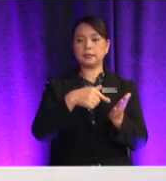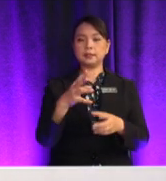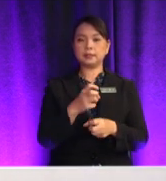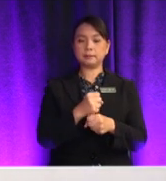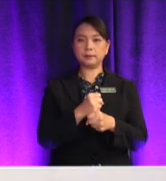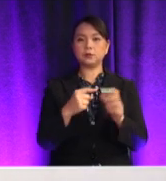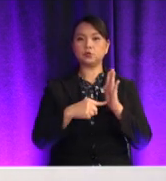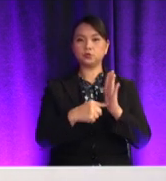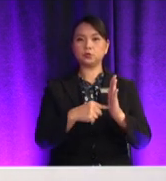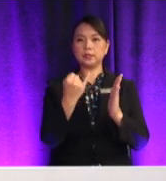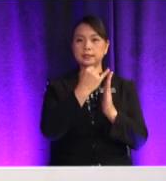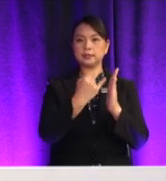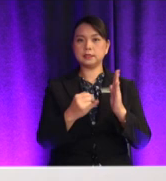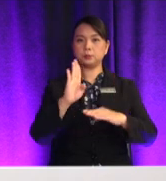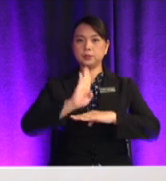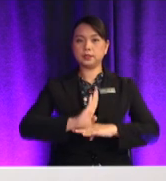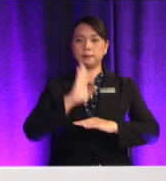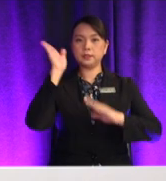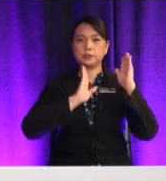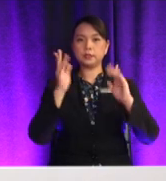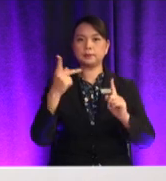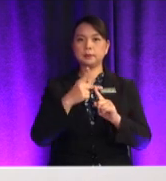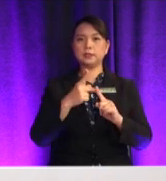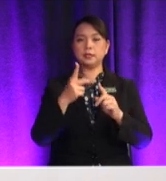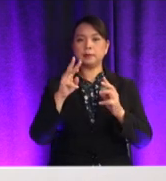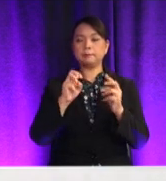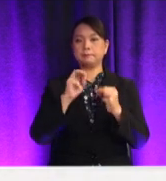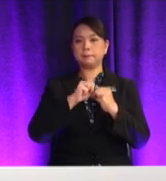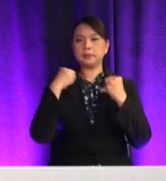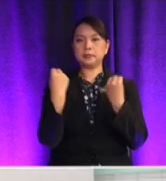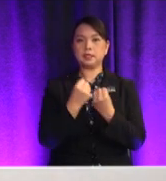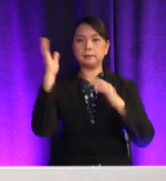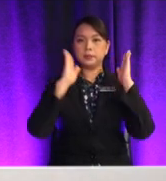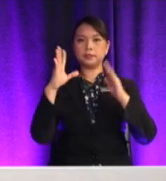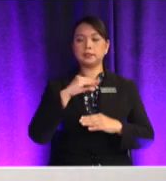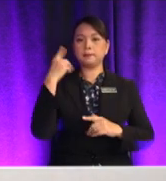seni budaya Malaysia kepada masyarakat Malaysia dan pelancong luar negara.